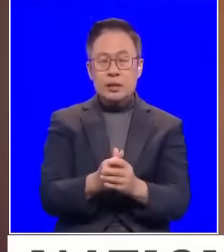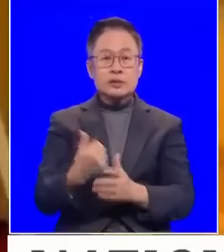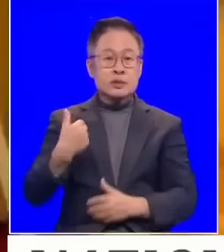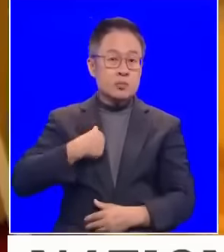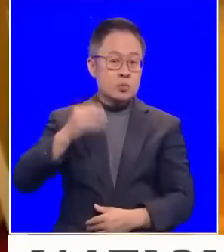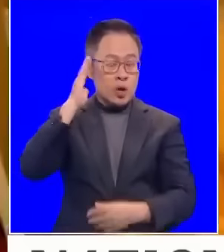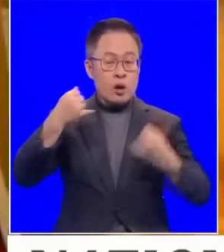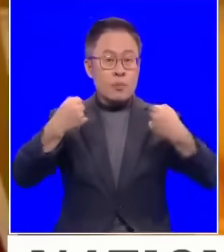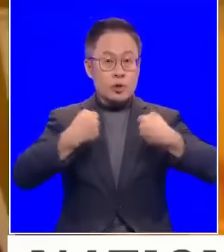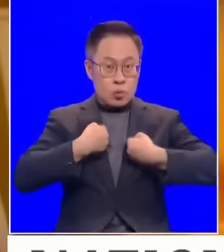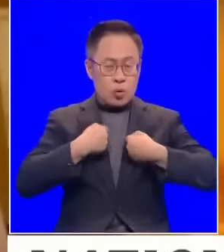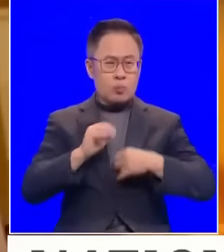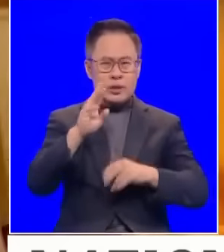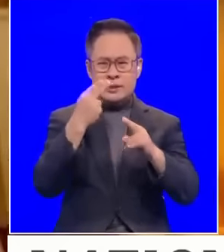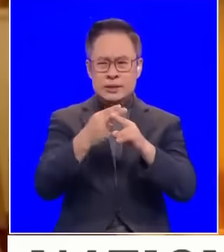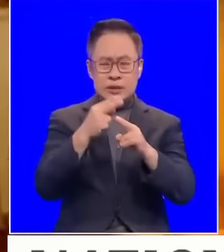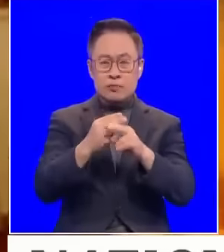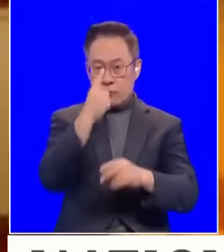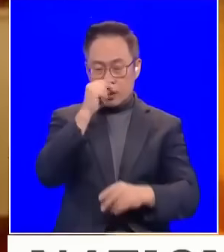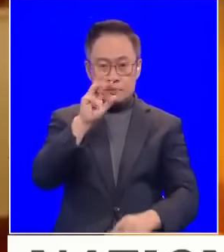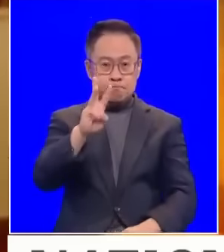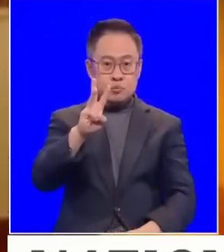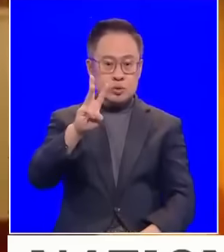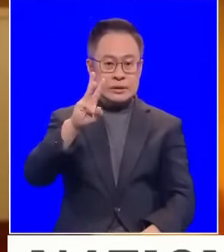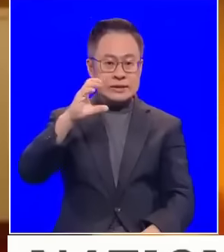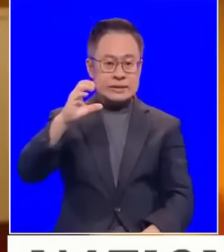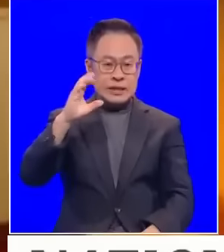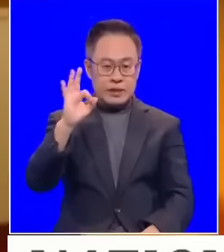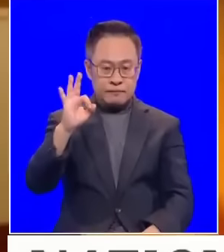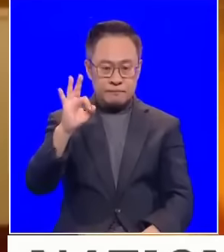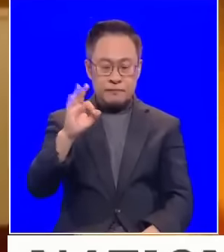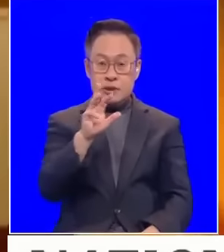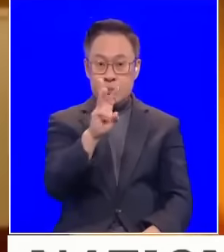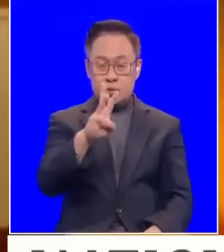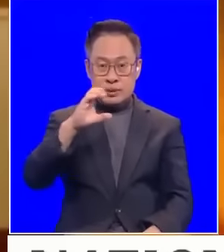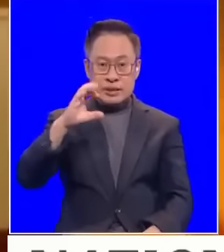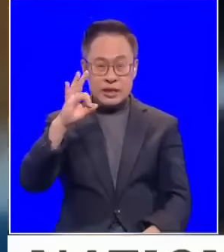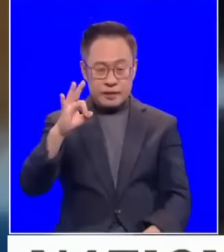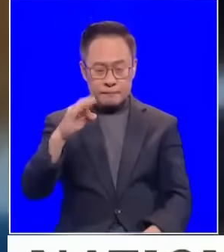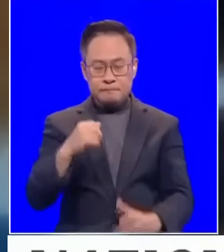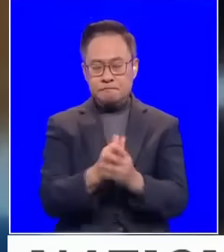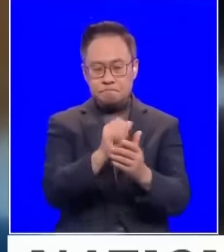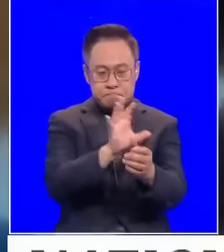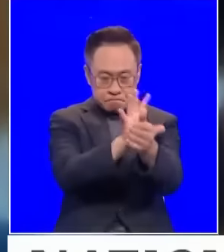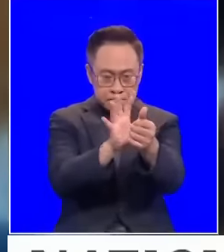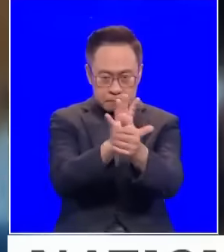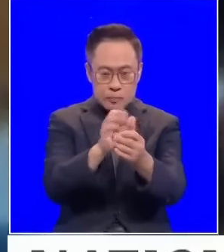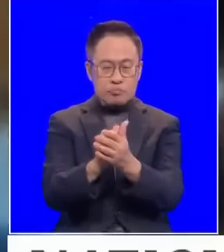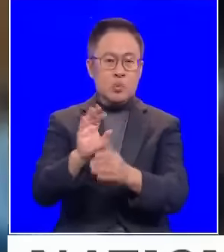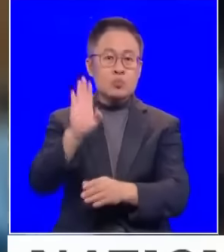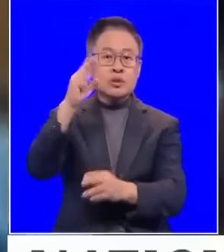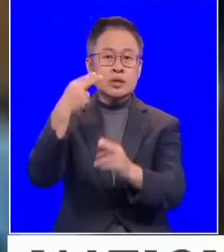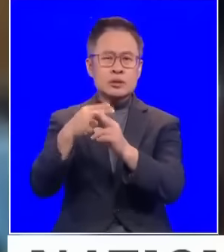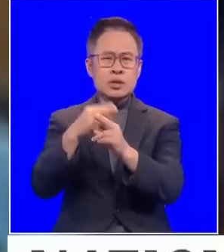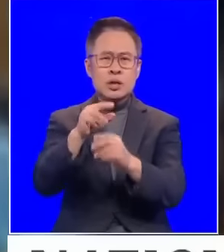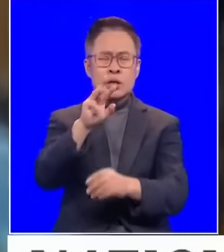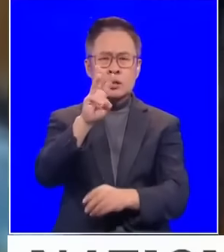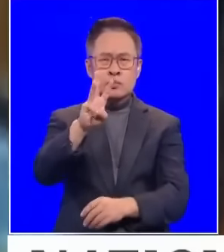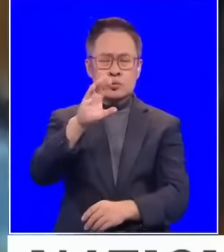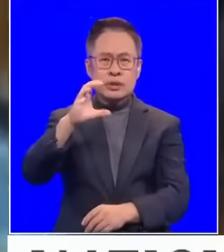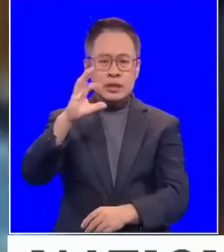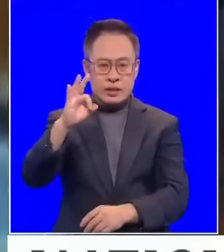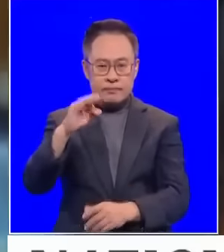อร์ WCF ที่พระสงฆ์เนี่ยถูกหลอกไปร่วมลงทุนเทรดตามที่มีการเปิดเผยเรื่องราวในโซเชียลมีเดียนะคะแต่ว่าในคลิปดังกล่าวเนี่ย